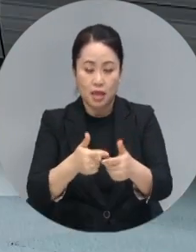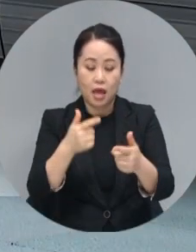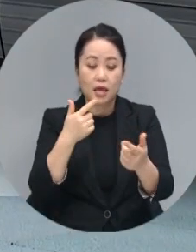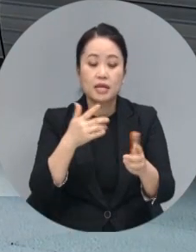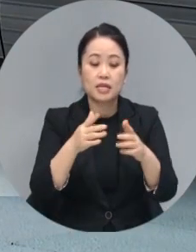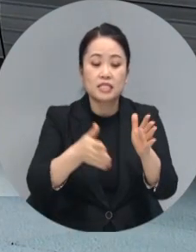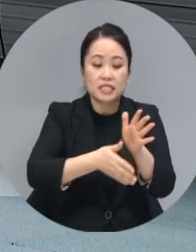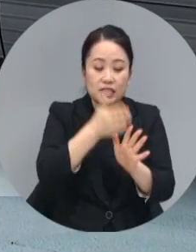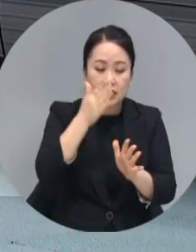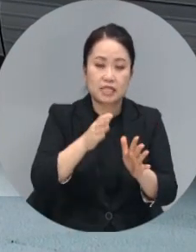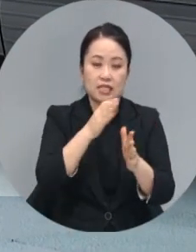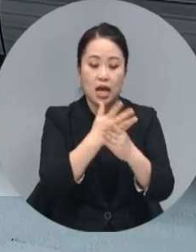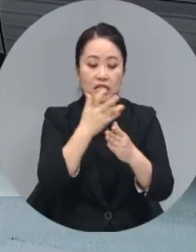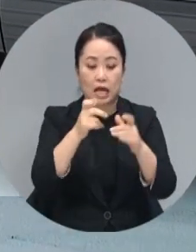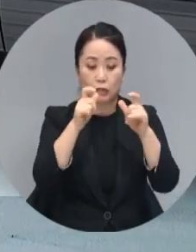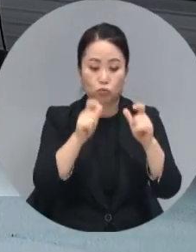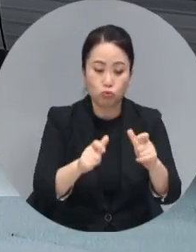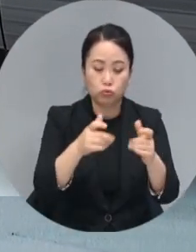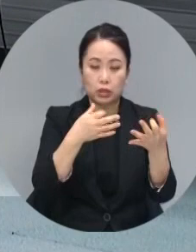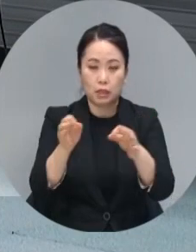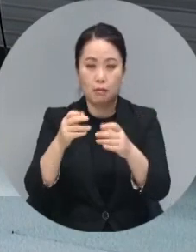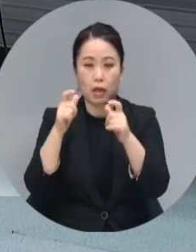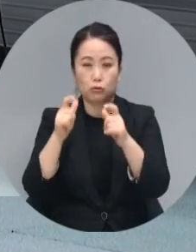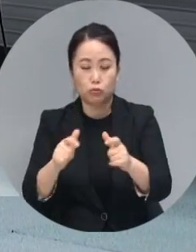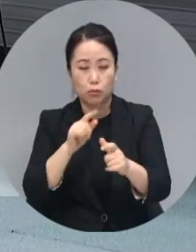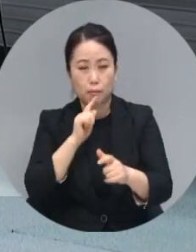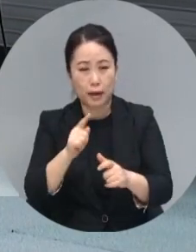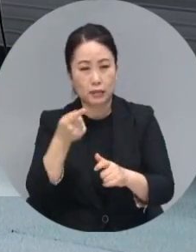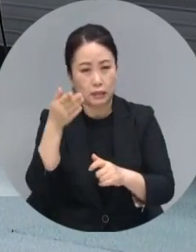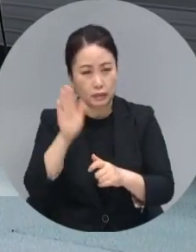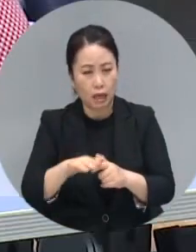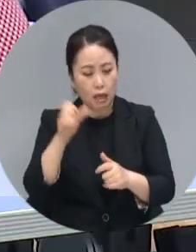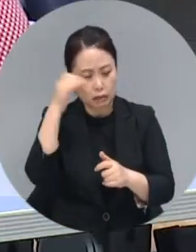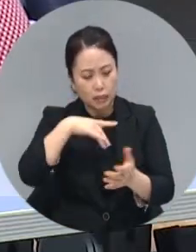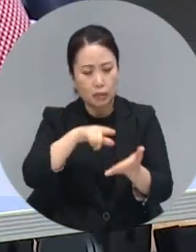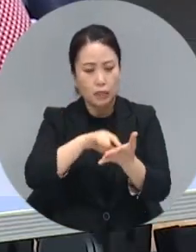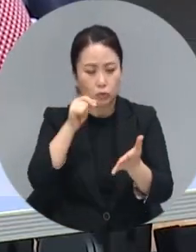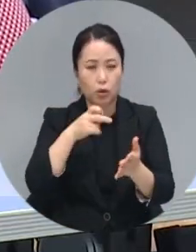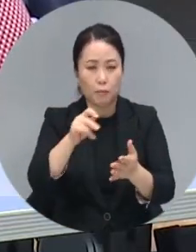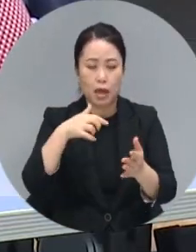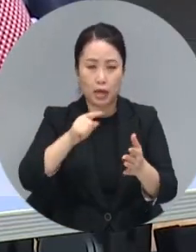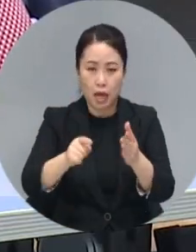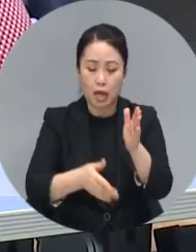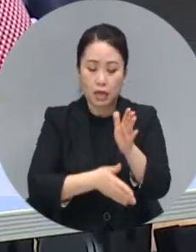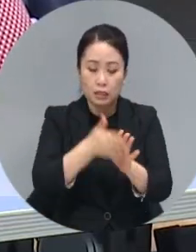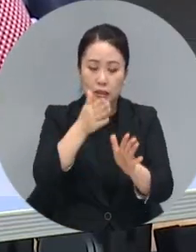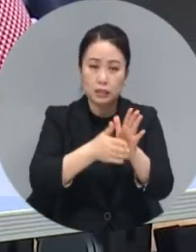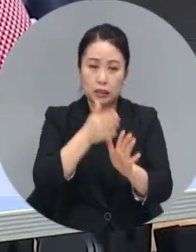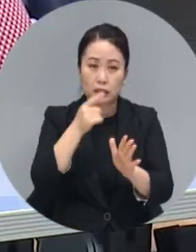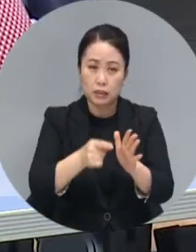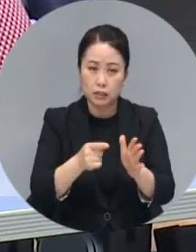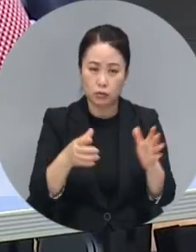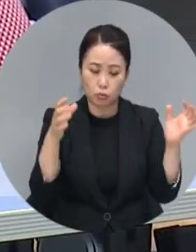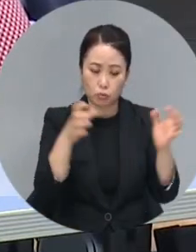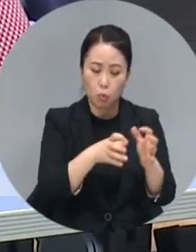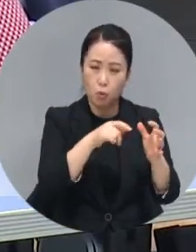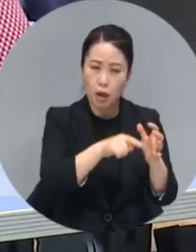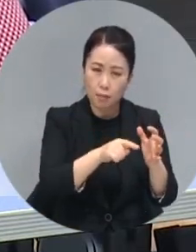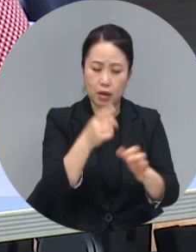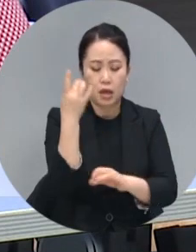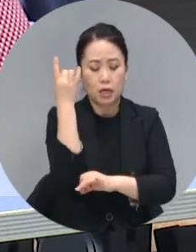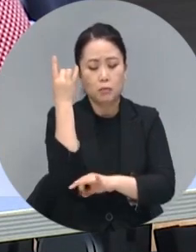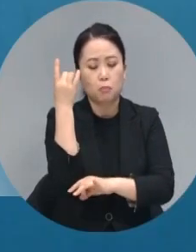건데 이런 단순한 행정통합은 국토균형발전, 지방분권이 핵심인 메가시티의 근본